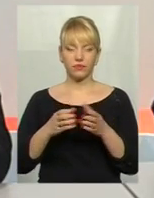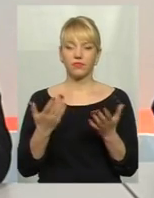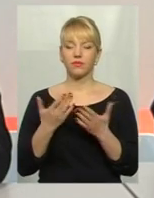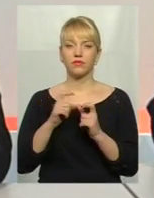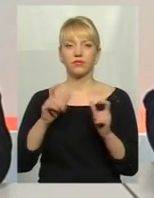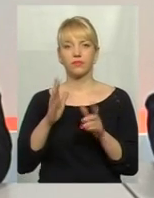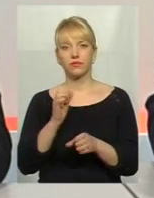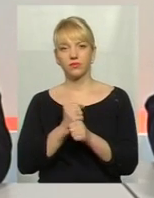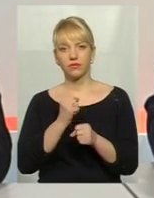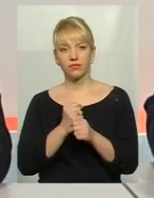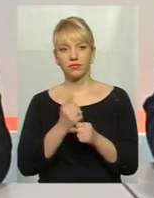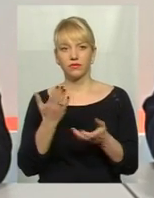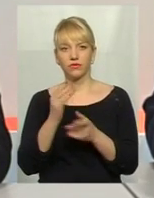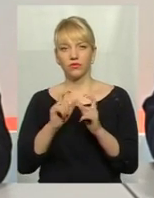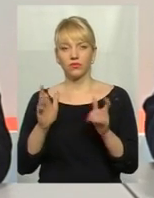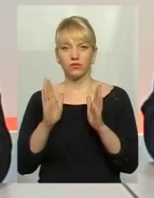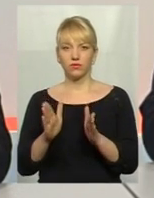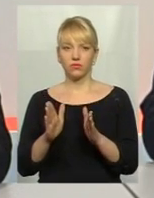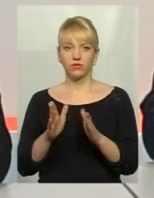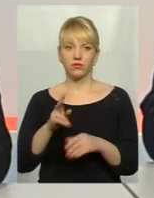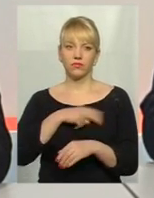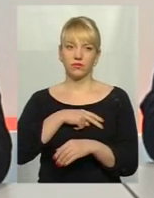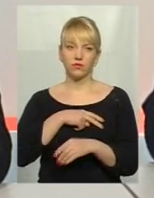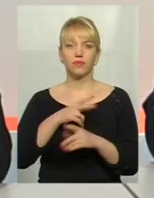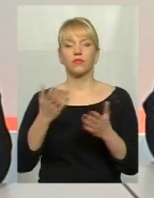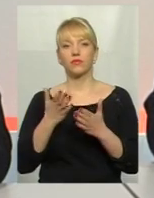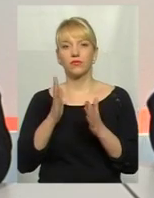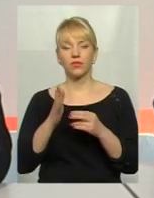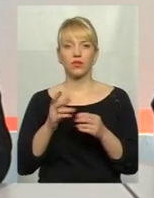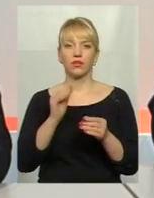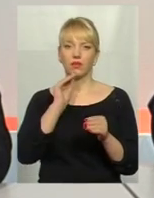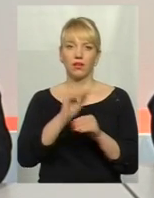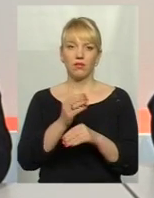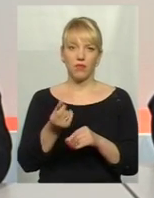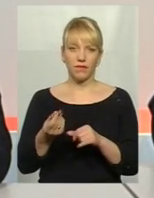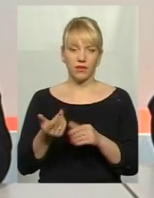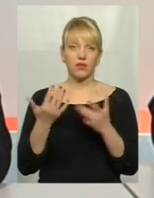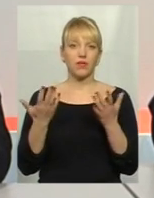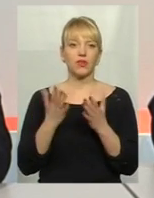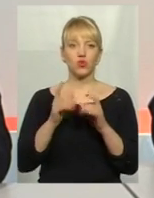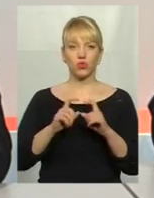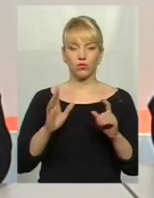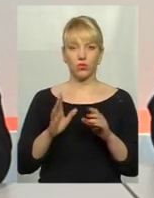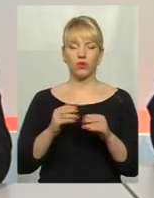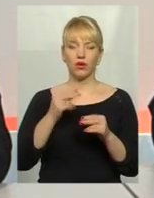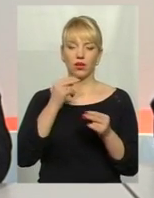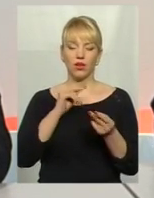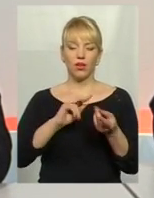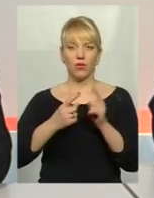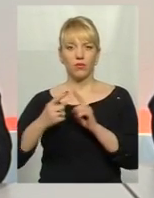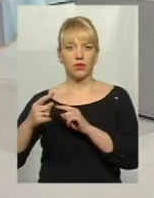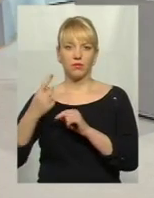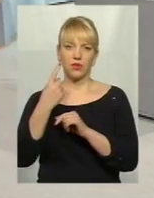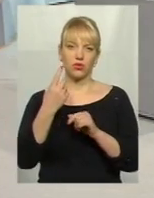школа буде працювати, в якій школі буде премія, в якій надбавка, яку школу буде оптимізовано з другого на перший рівень,